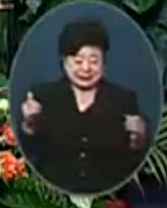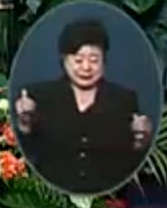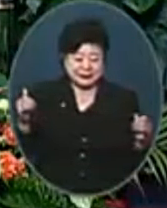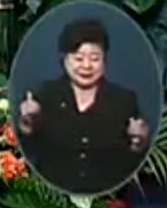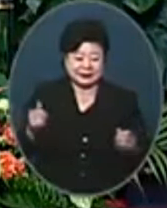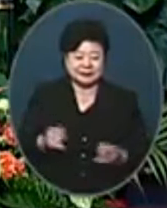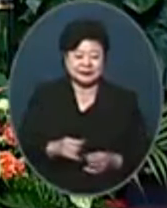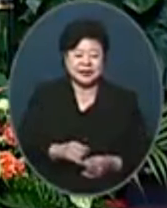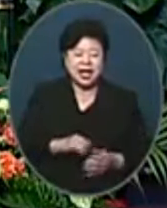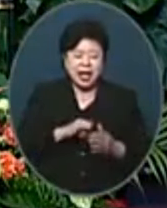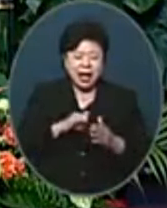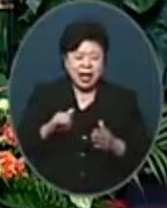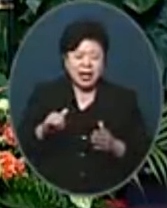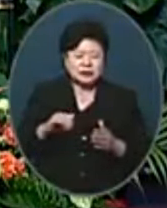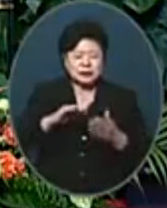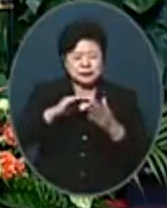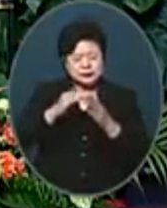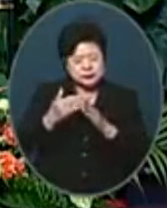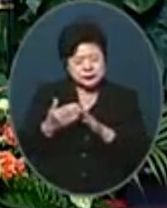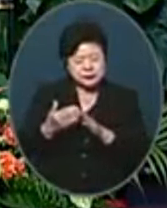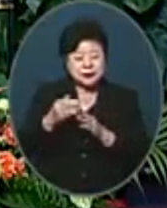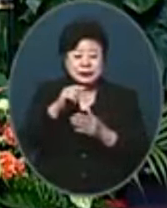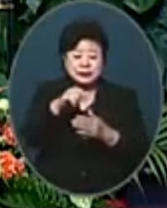가족의 초라한 오두막살이지만